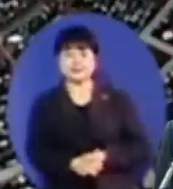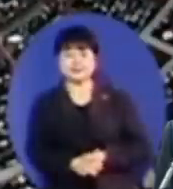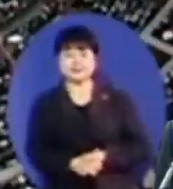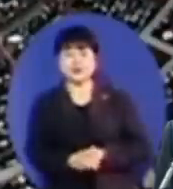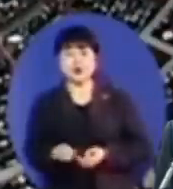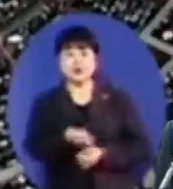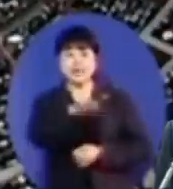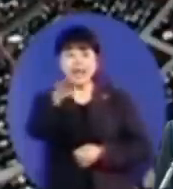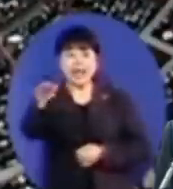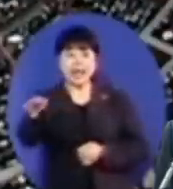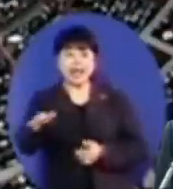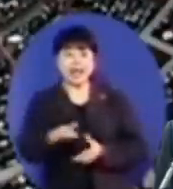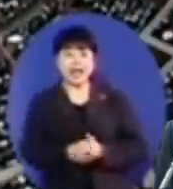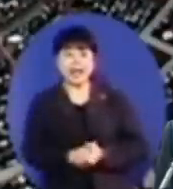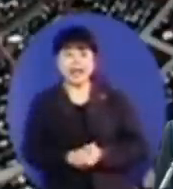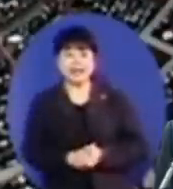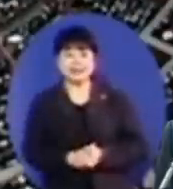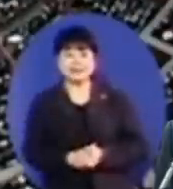우리가